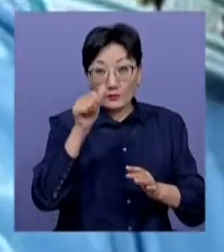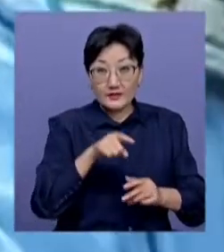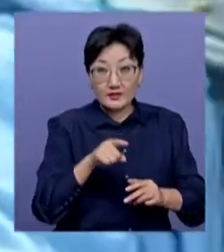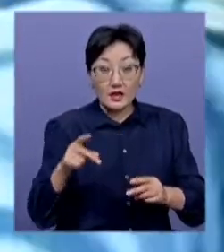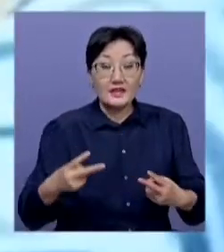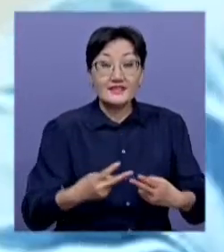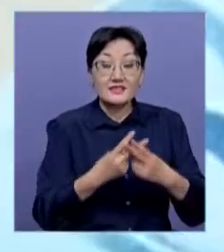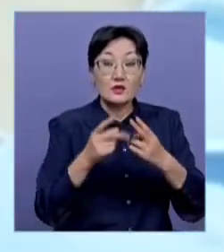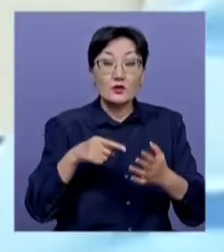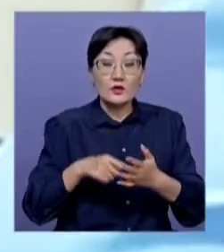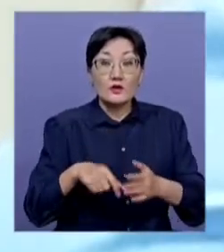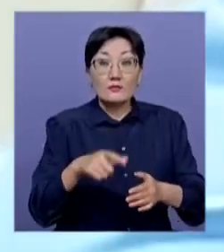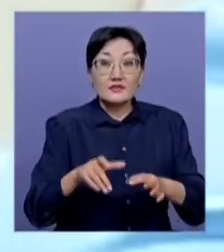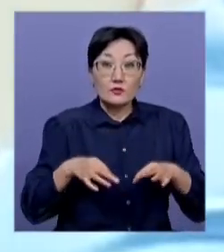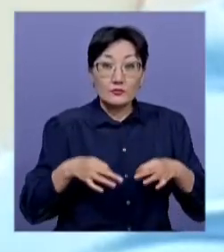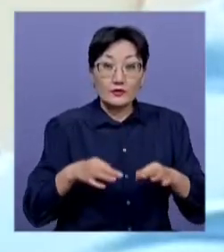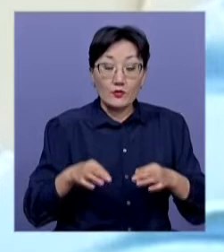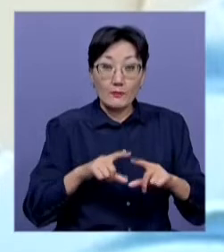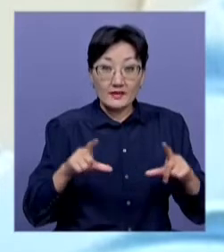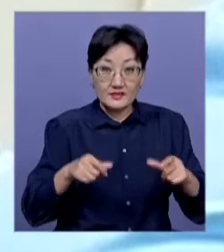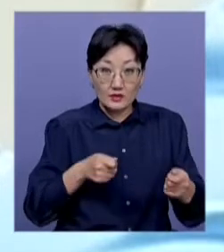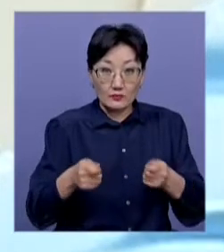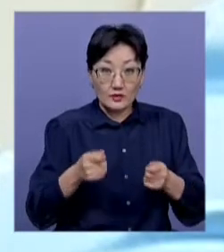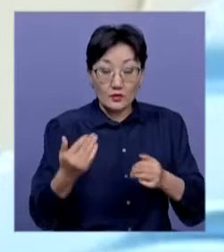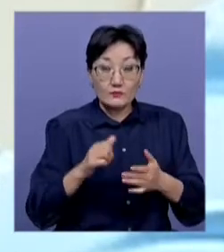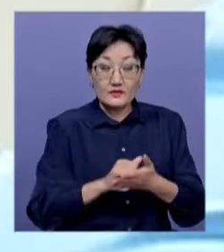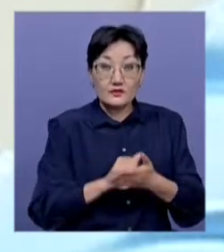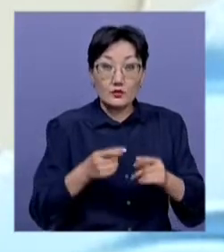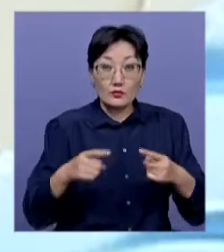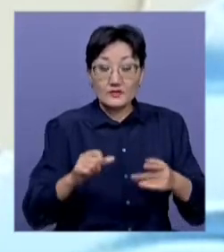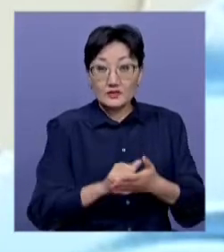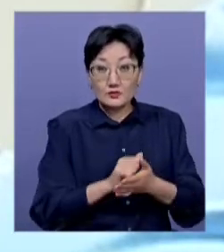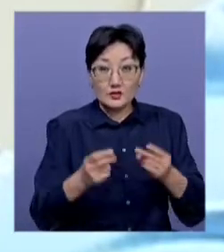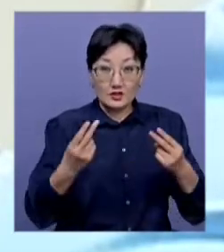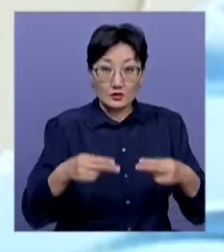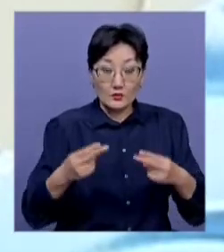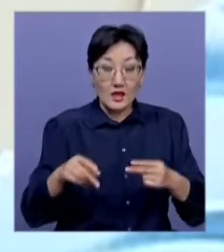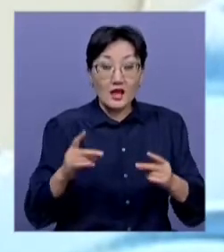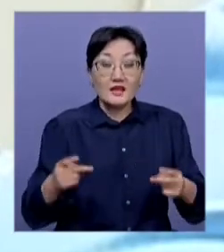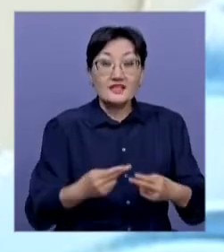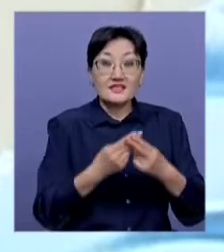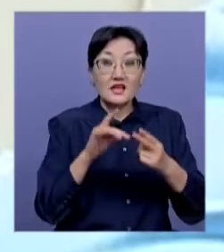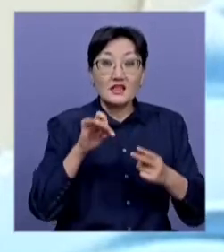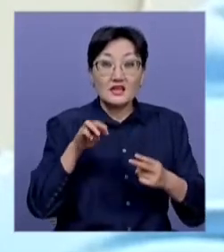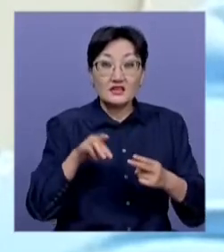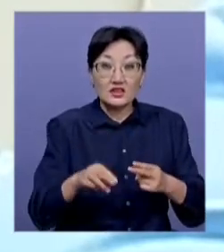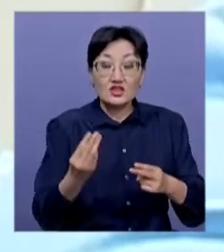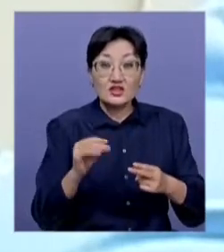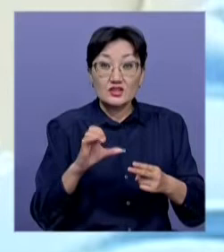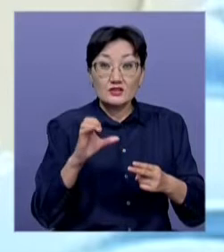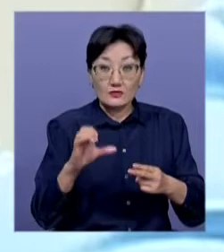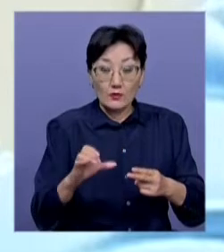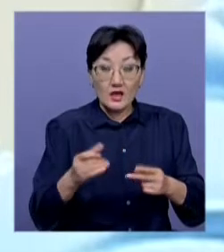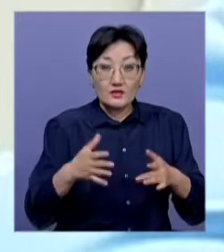Астана қаласының жолаушылар көлігі басқармасын басқарды. Ол хаттамалар мен өзге де құжаттарға қол қоюға Астана ЛРТ жауапкершілік шектеулі